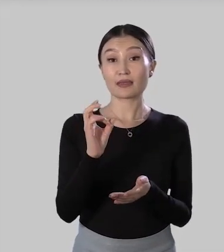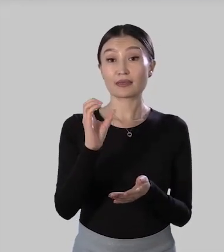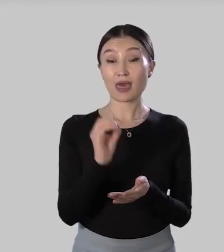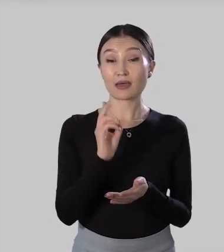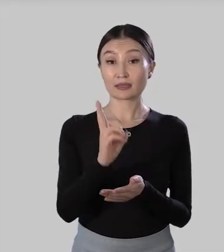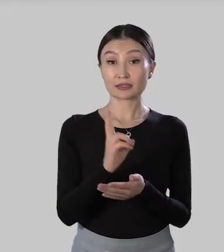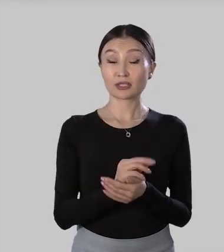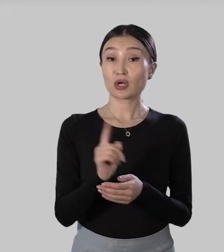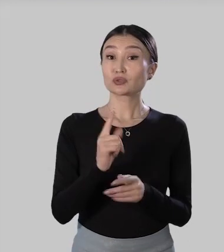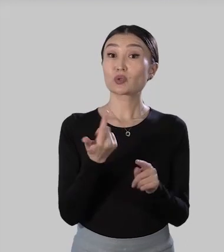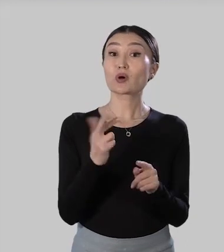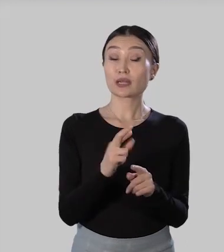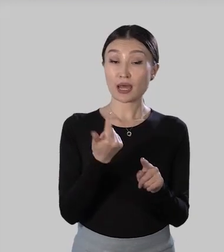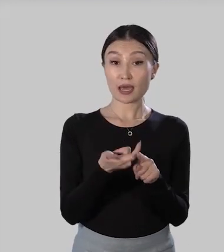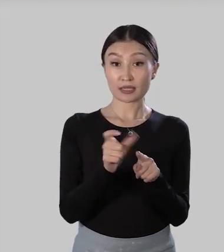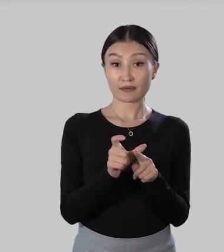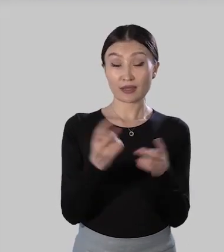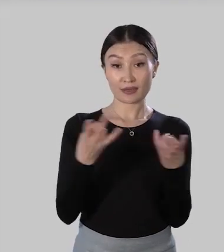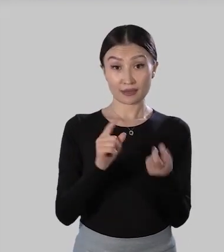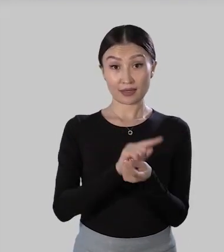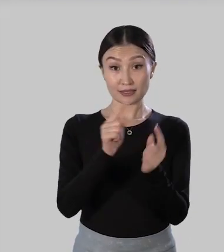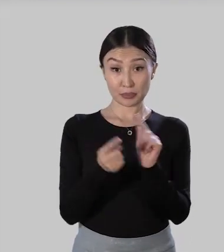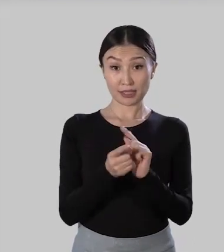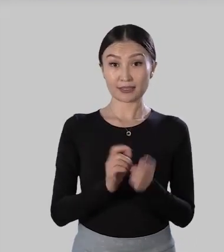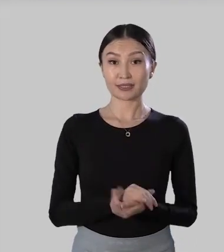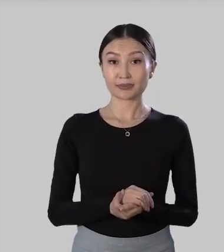Как вы думаете, что для этого следует